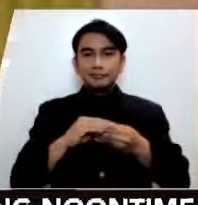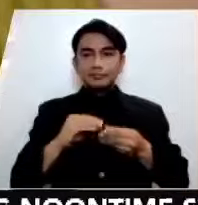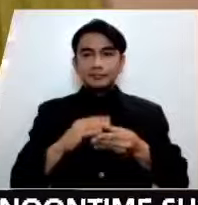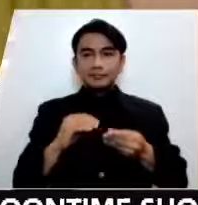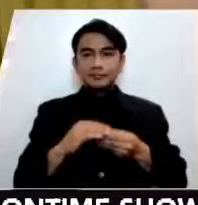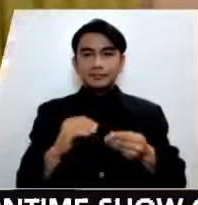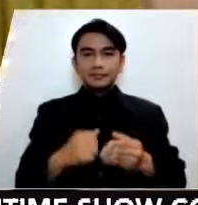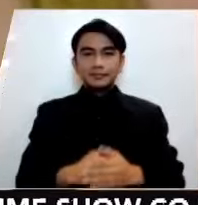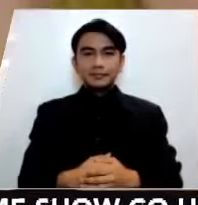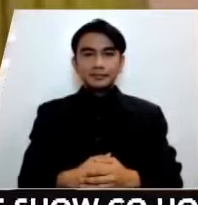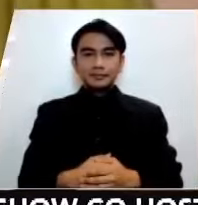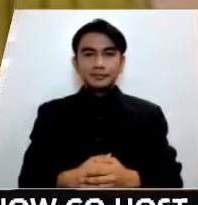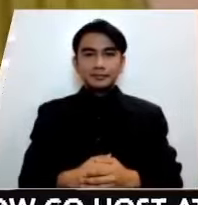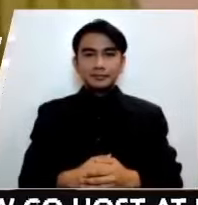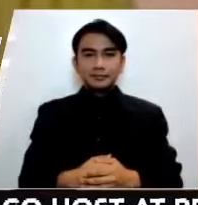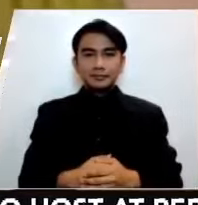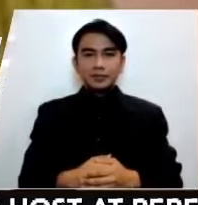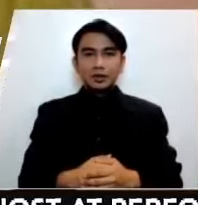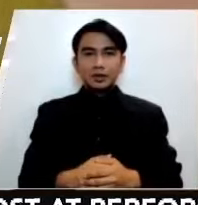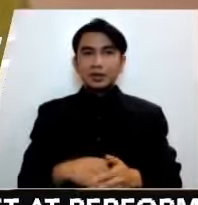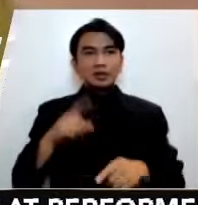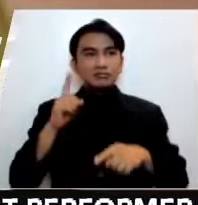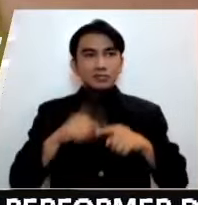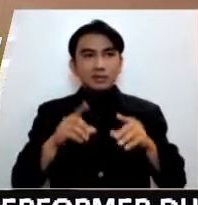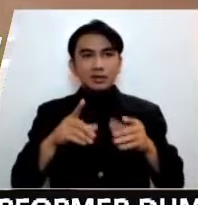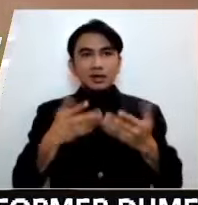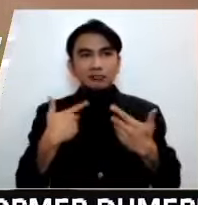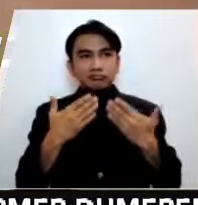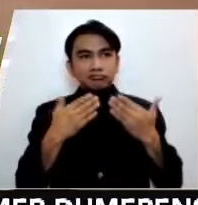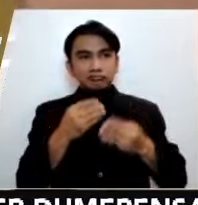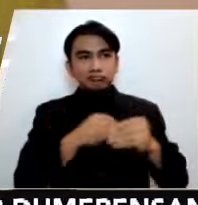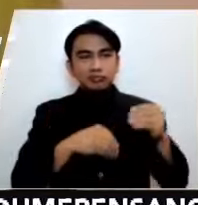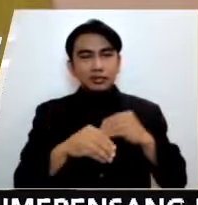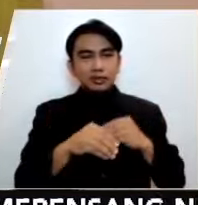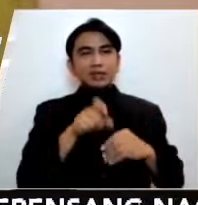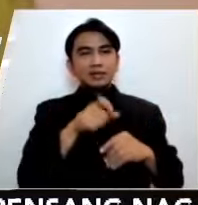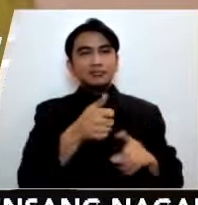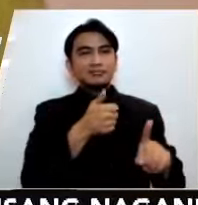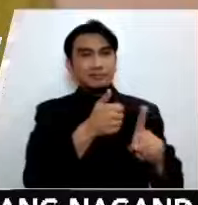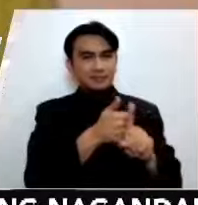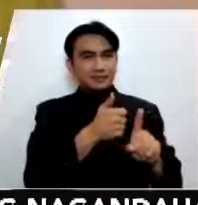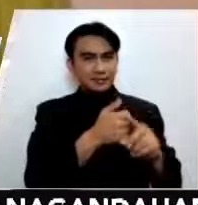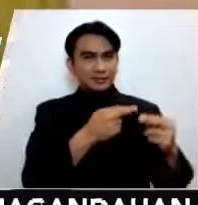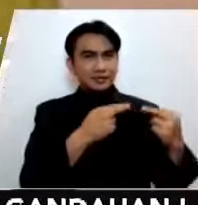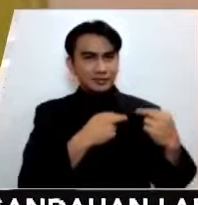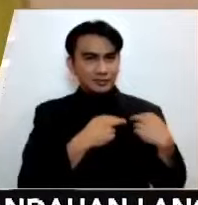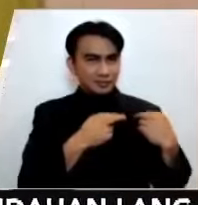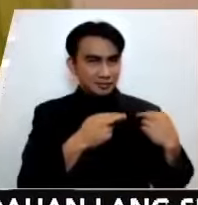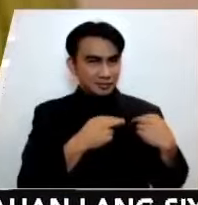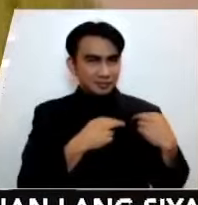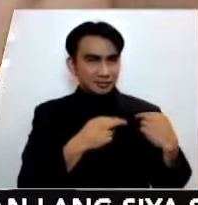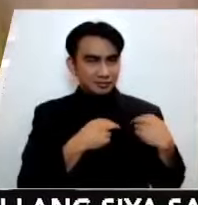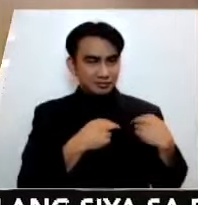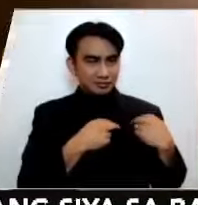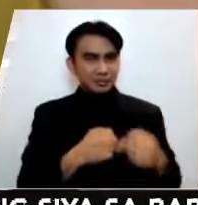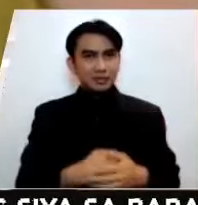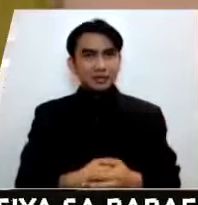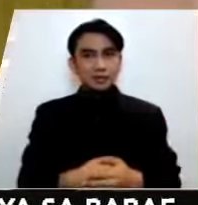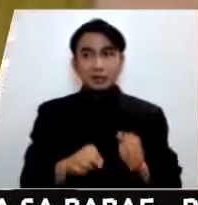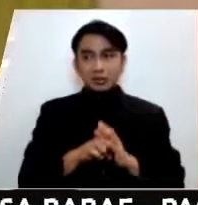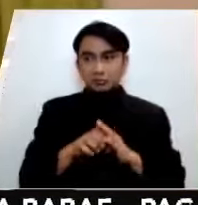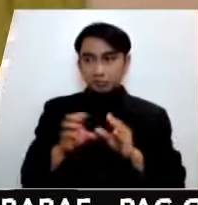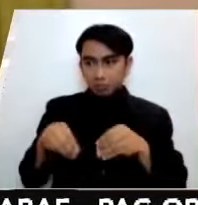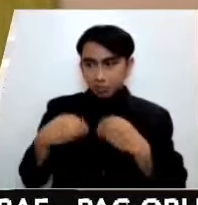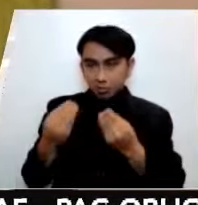Hindi ko pwede magkaroon ng utang na loob sa isang bagay na dapat nilang gawin para sa iyo. Parang pinaaral kita,